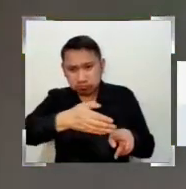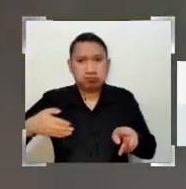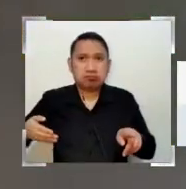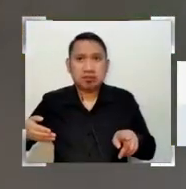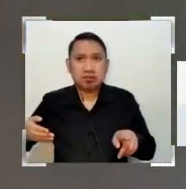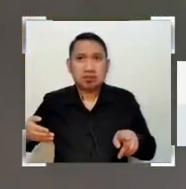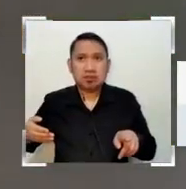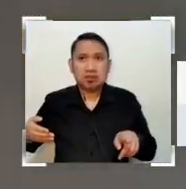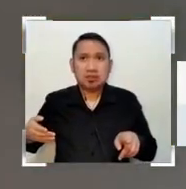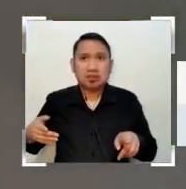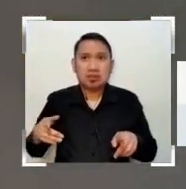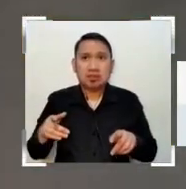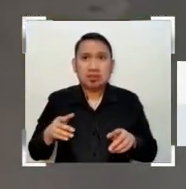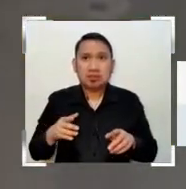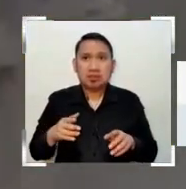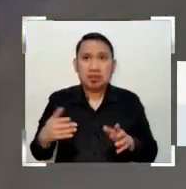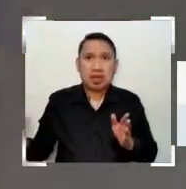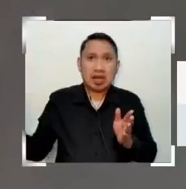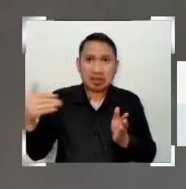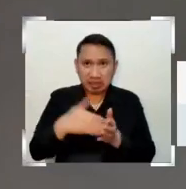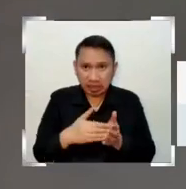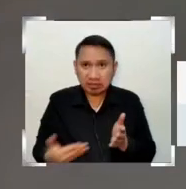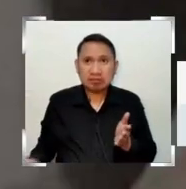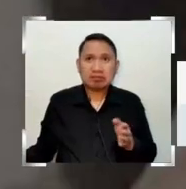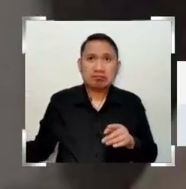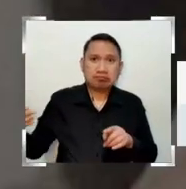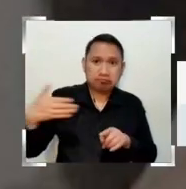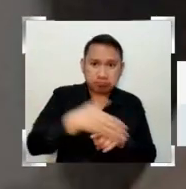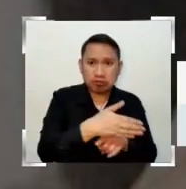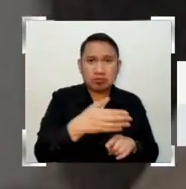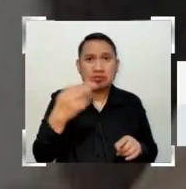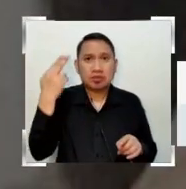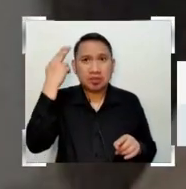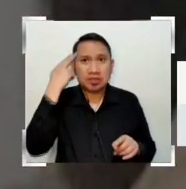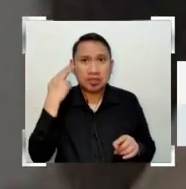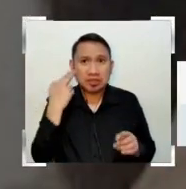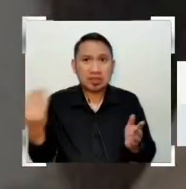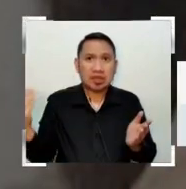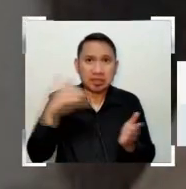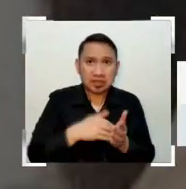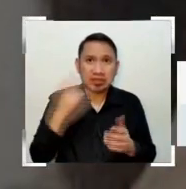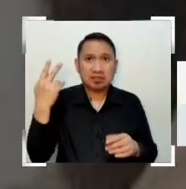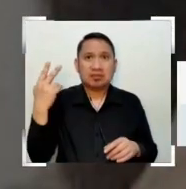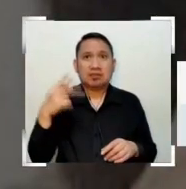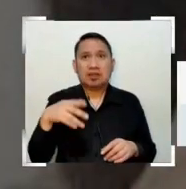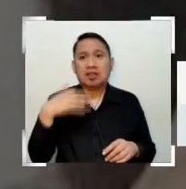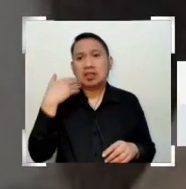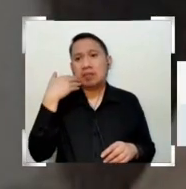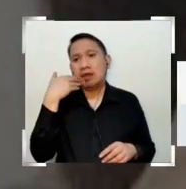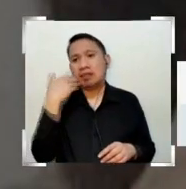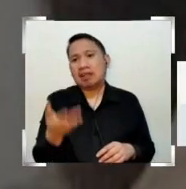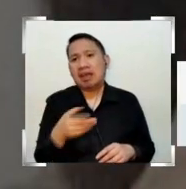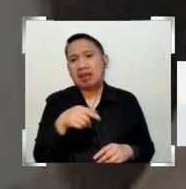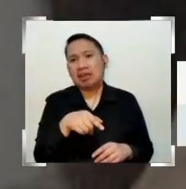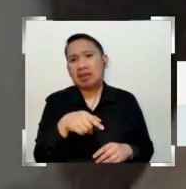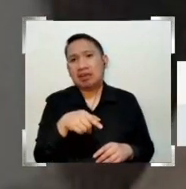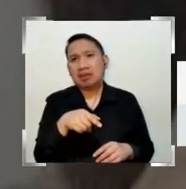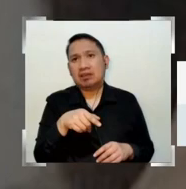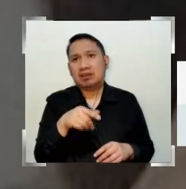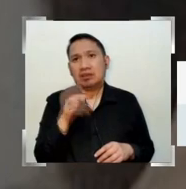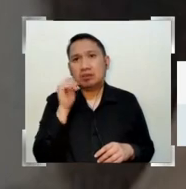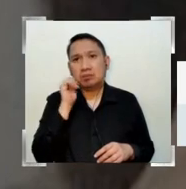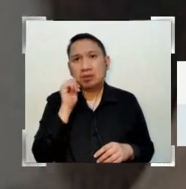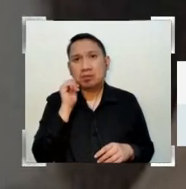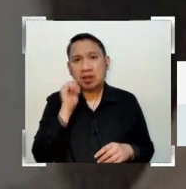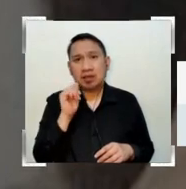kaya nagulungan ulit ang ulo ng biktima. Ayon sa mga pulis. Dead on the spot ang biktimang si Angelica Katage,